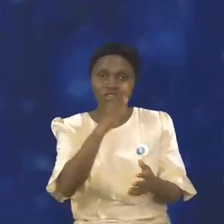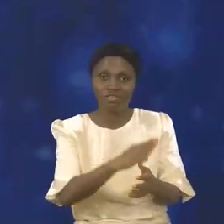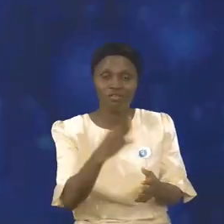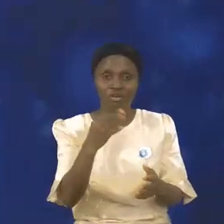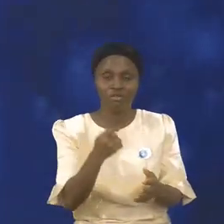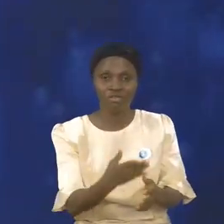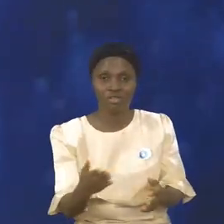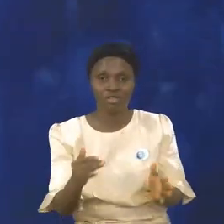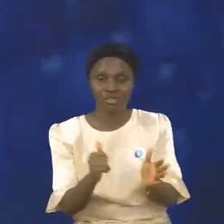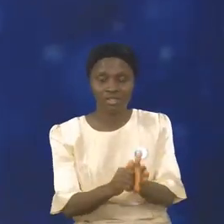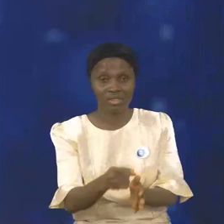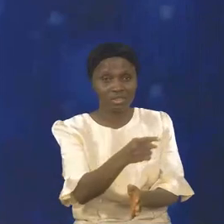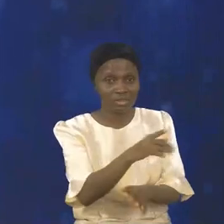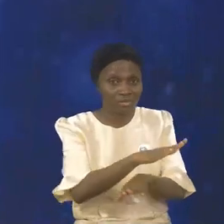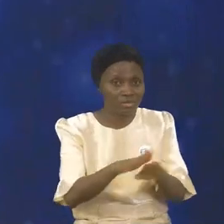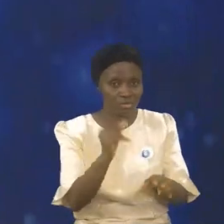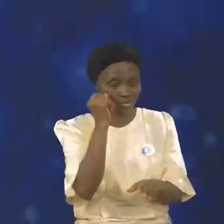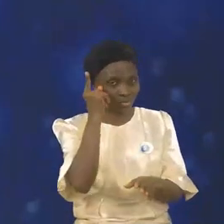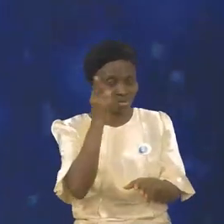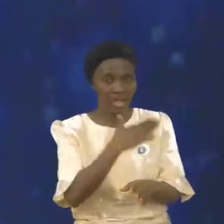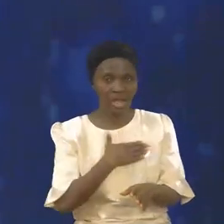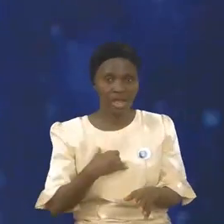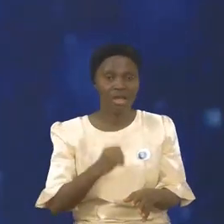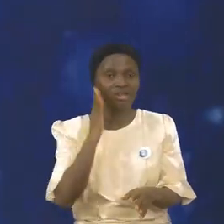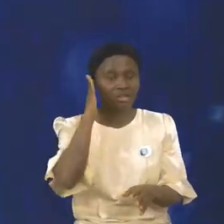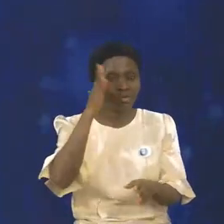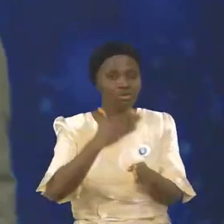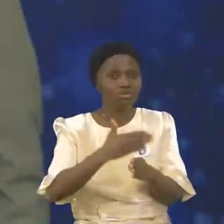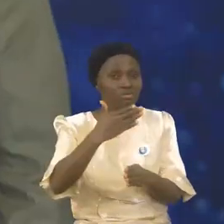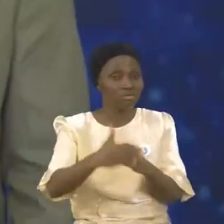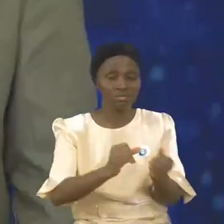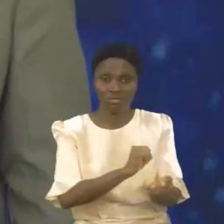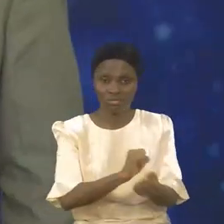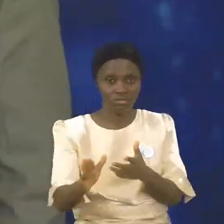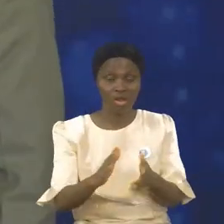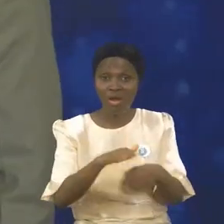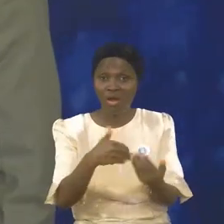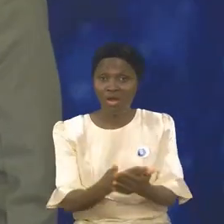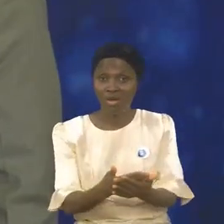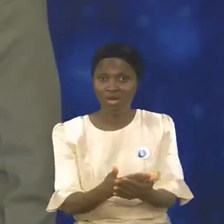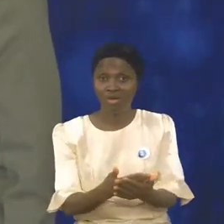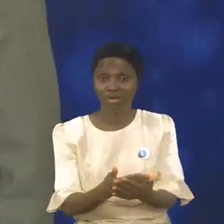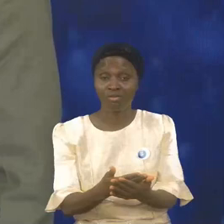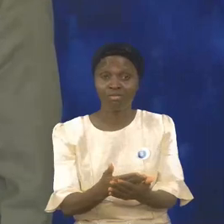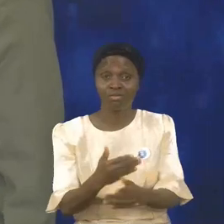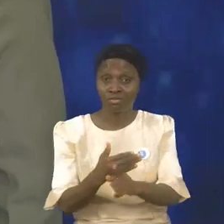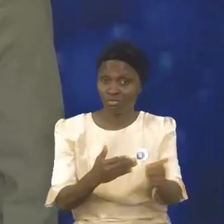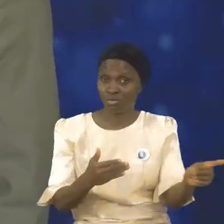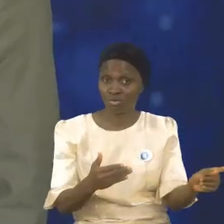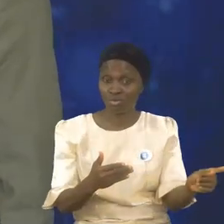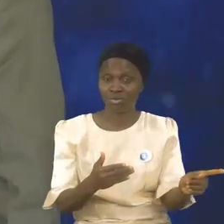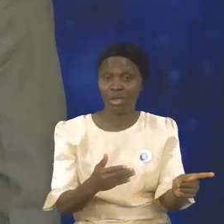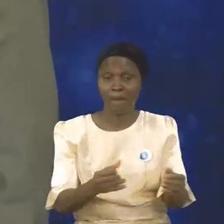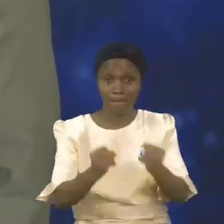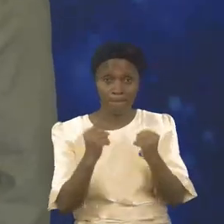nés pour être prisés depuis ça il parle d'une manière injurieuse de ce qu'il ignore et il